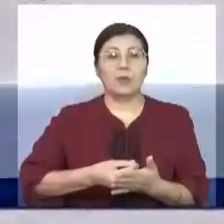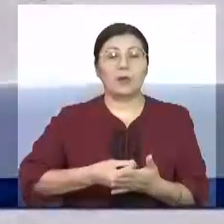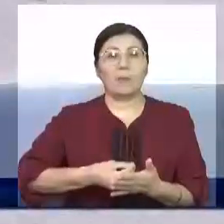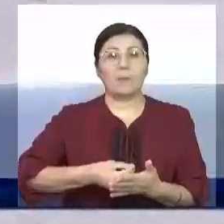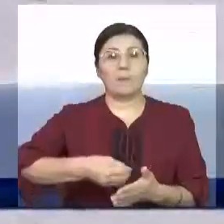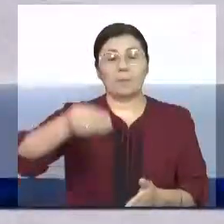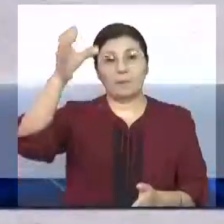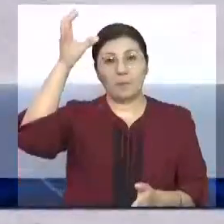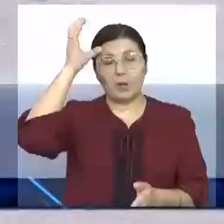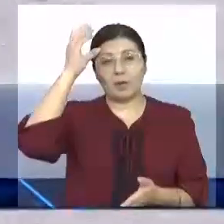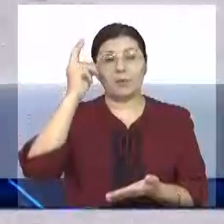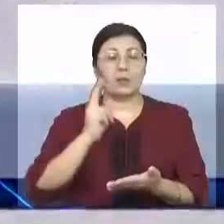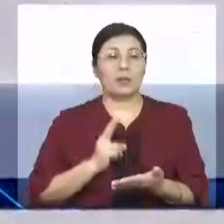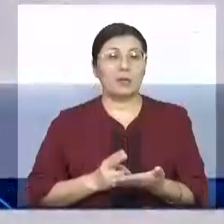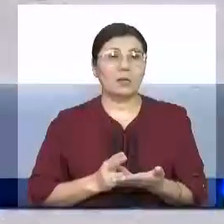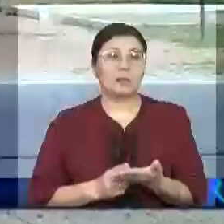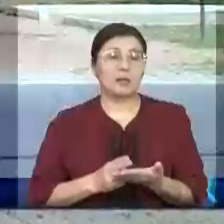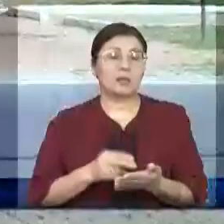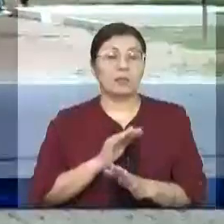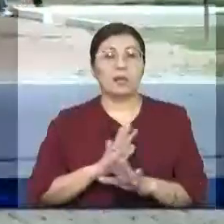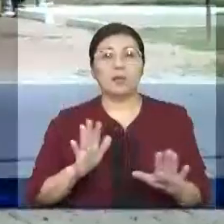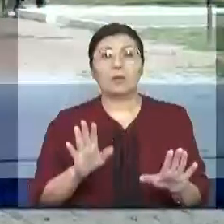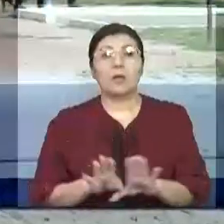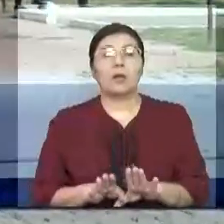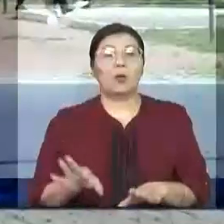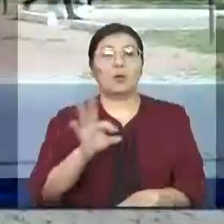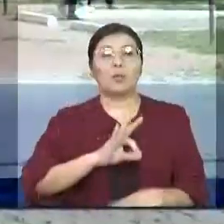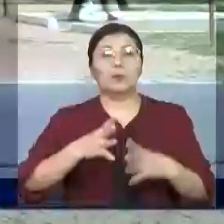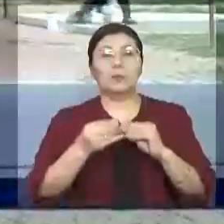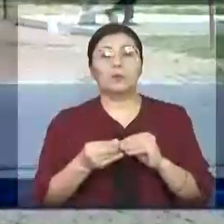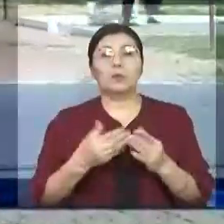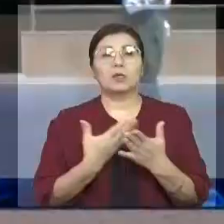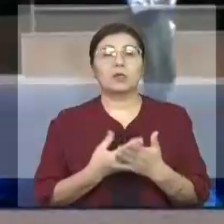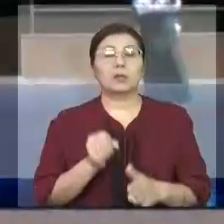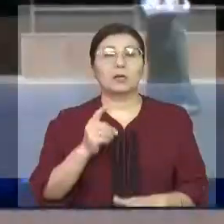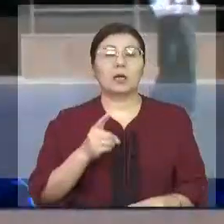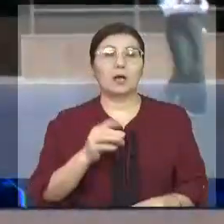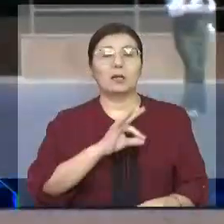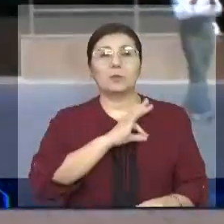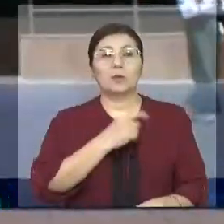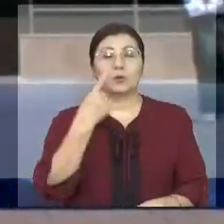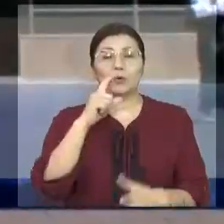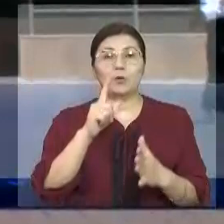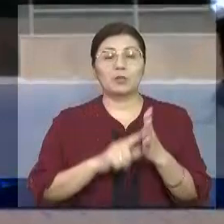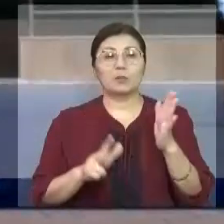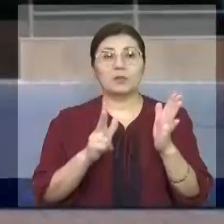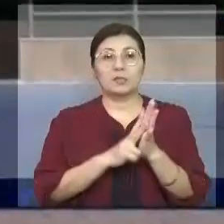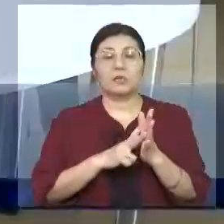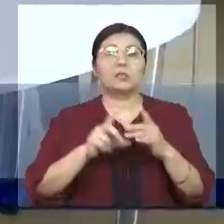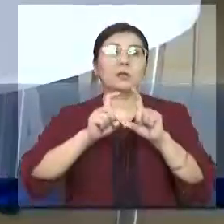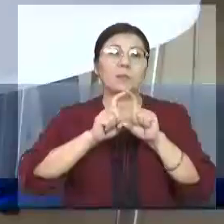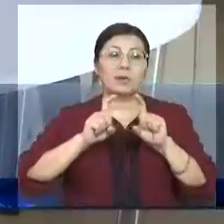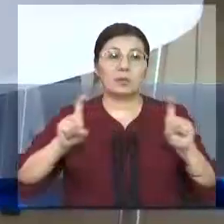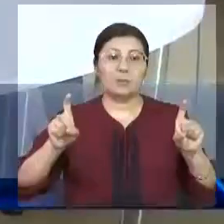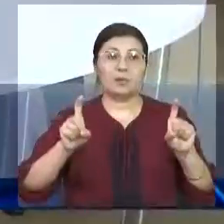480 алтын белгі үміткері иегер атанды. Жалпы облыс бойынша ең көп алтын белгі иегері қаладағы номер 78-ші жалпы білім беретін